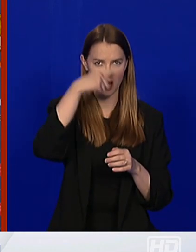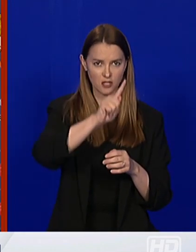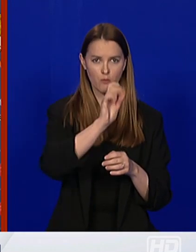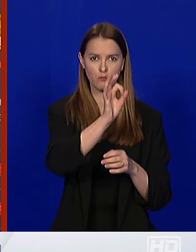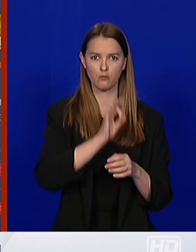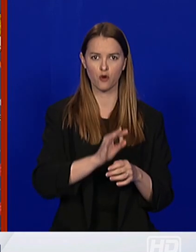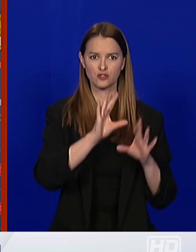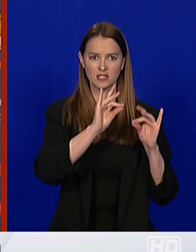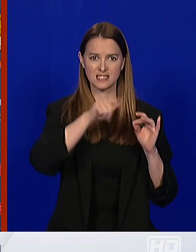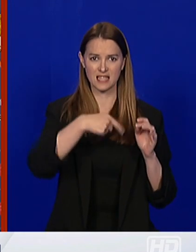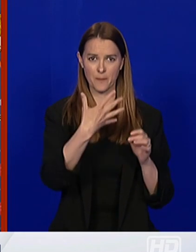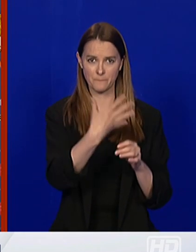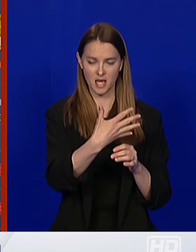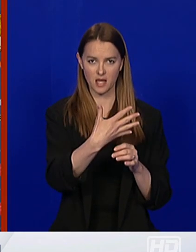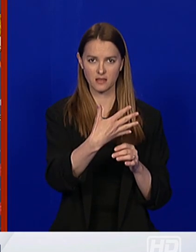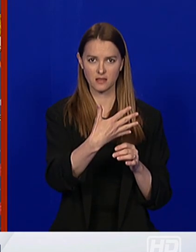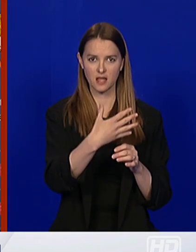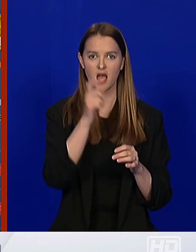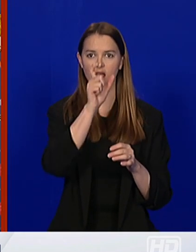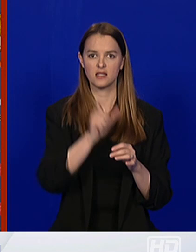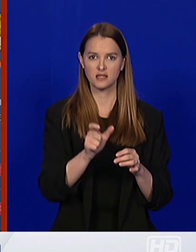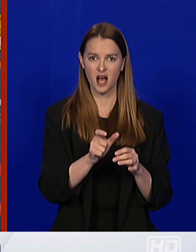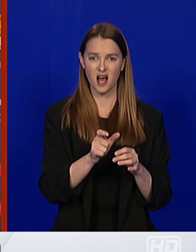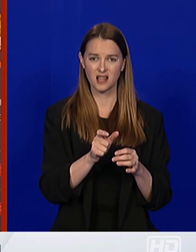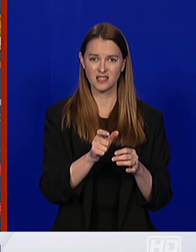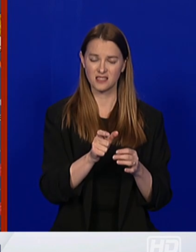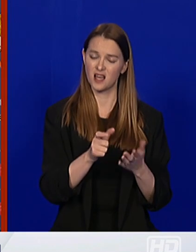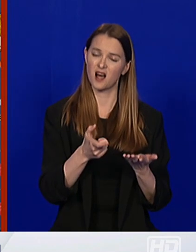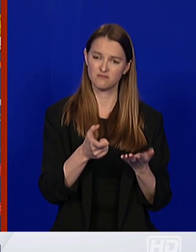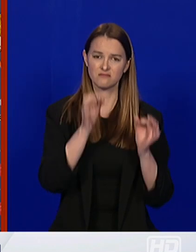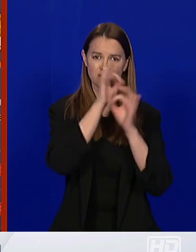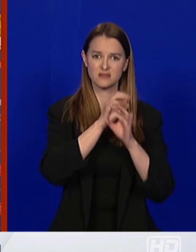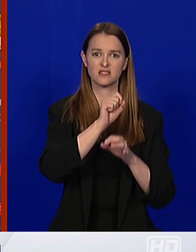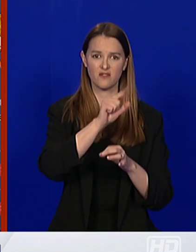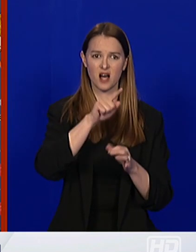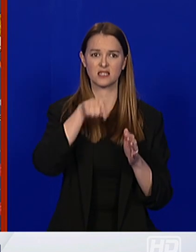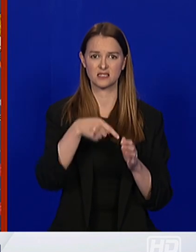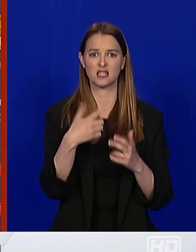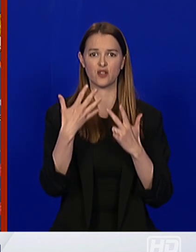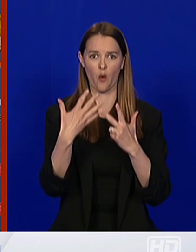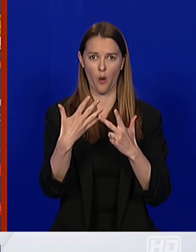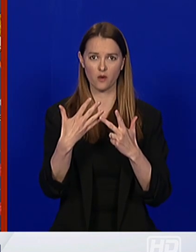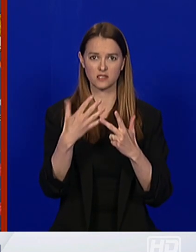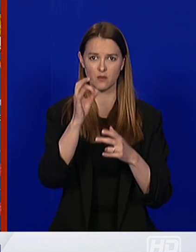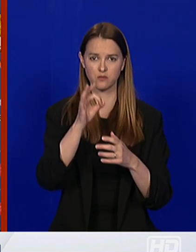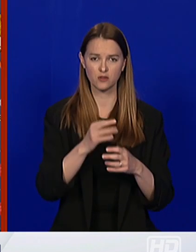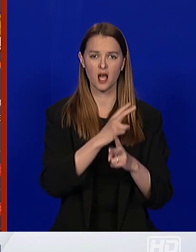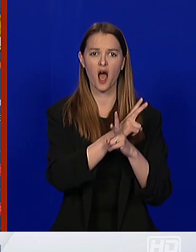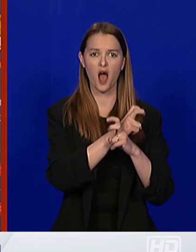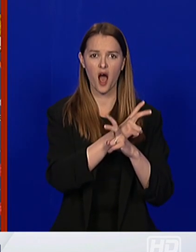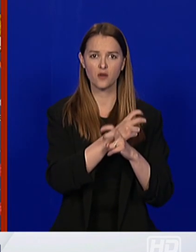od 10,5%, Italija nažalost postotak od 12,8%, Austrija postotak